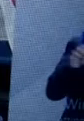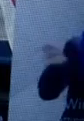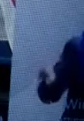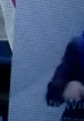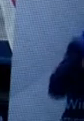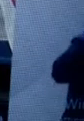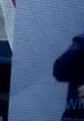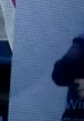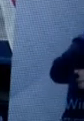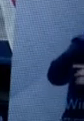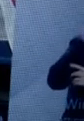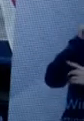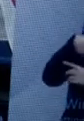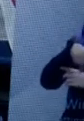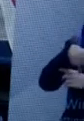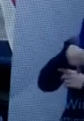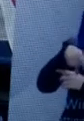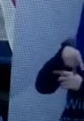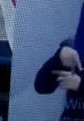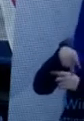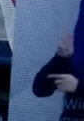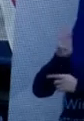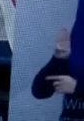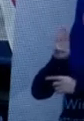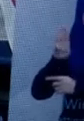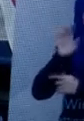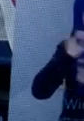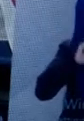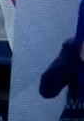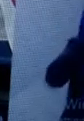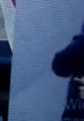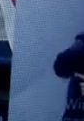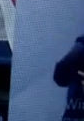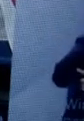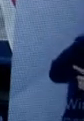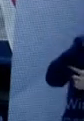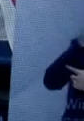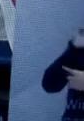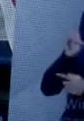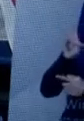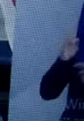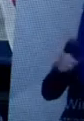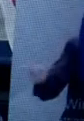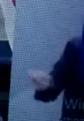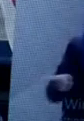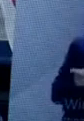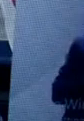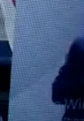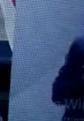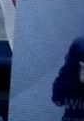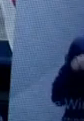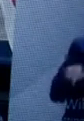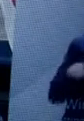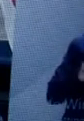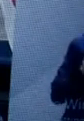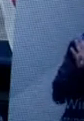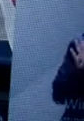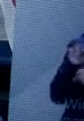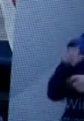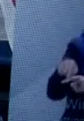Pergerakan Diperketatkan atau PKPD di kawasan ataupun lokaliti yang